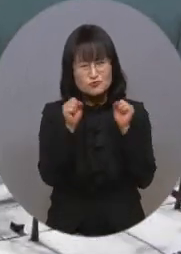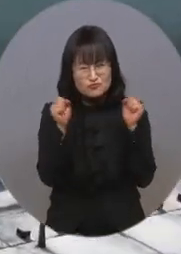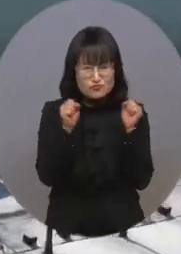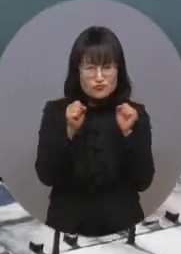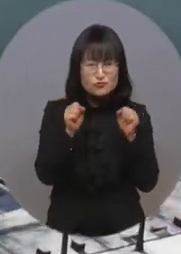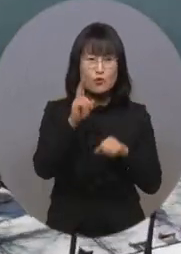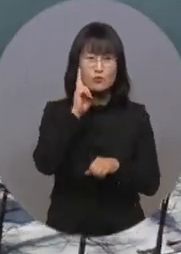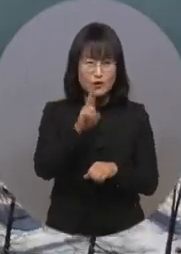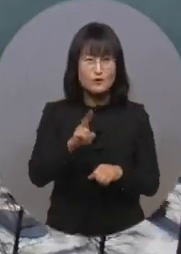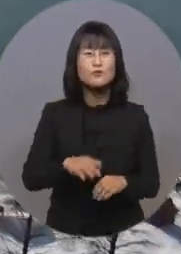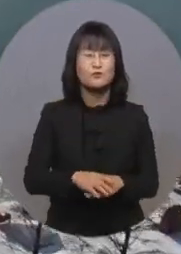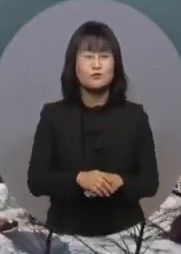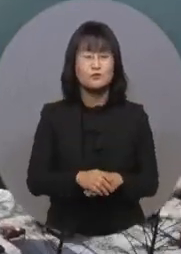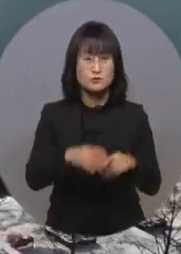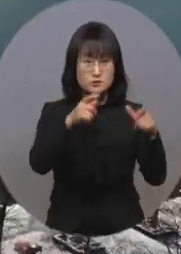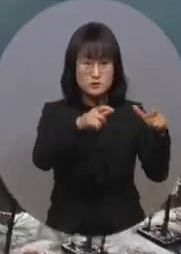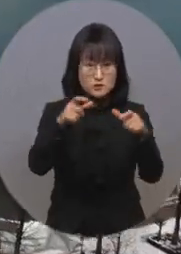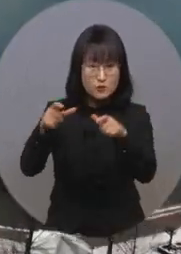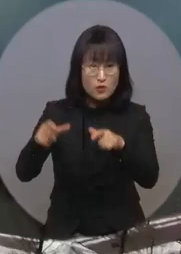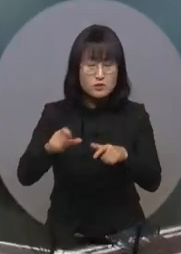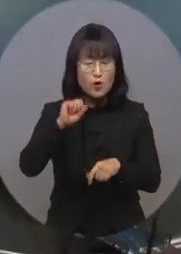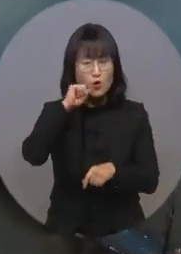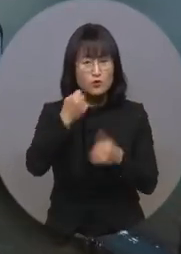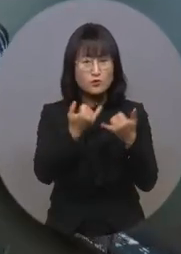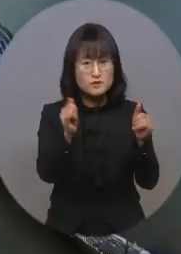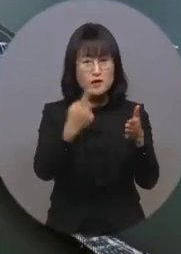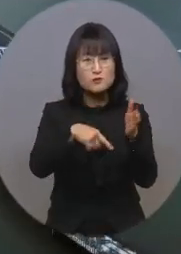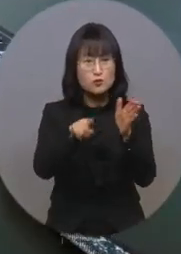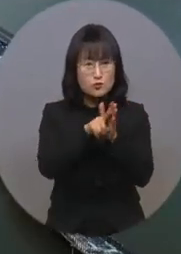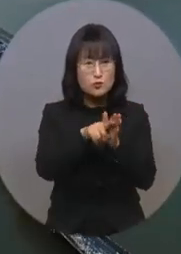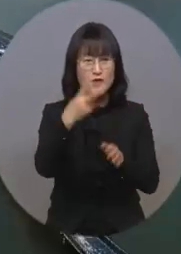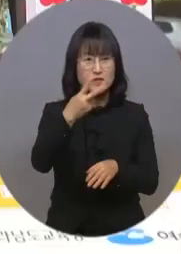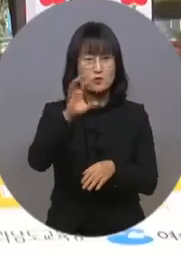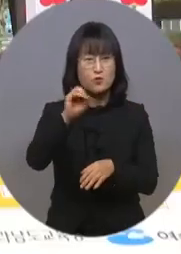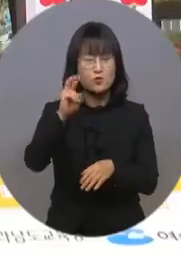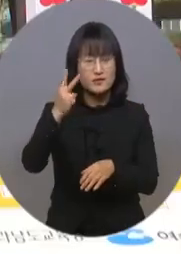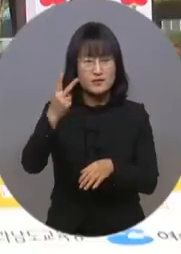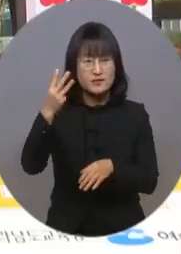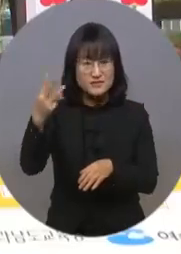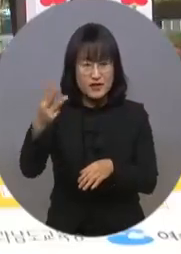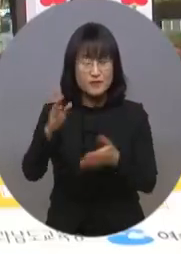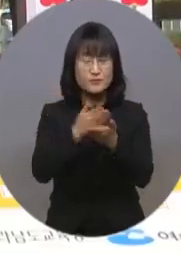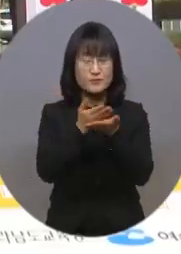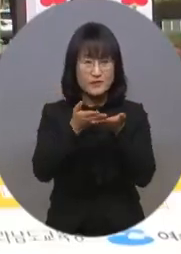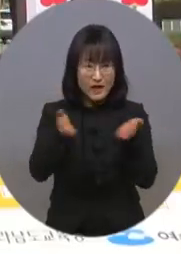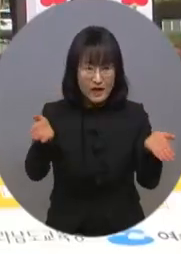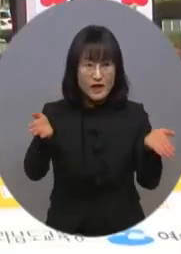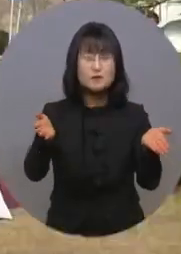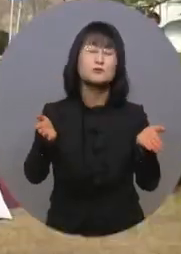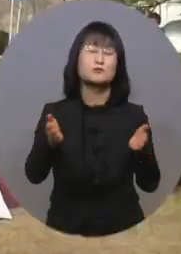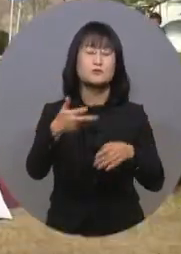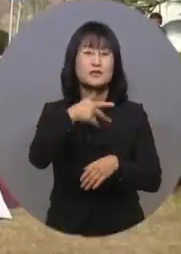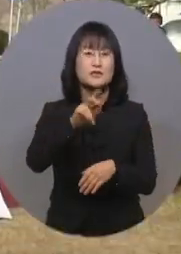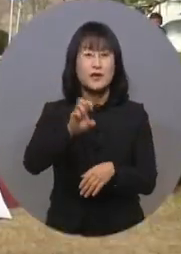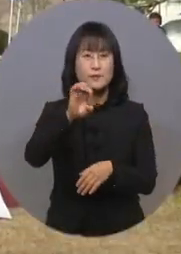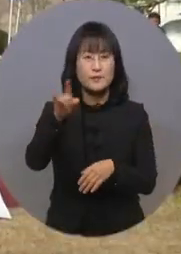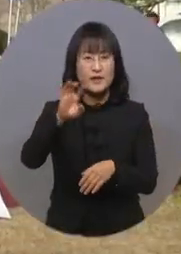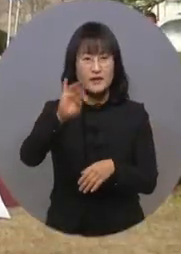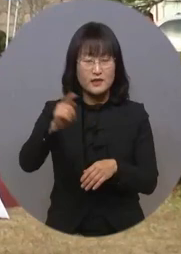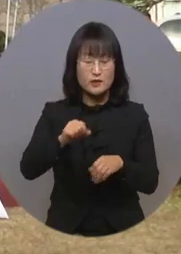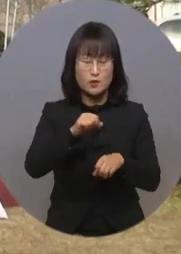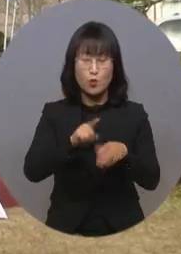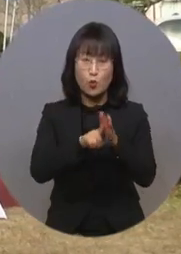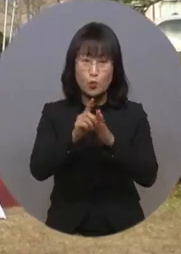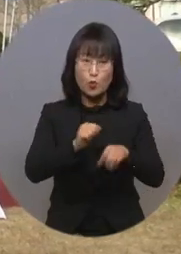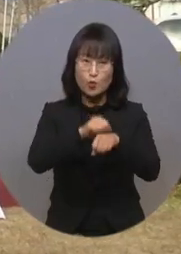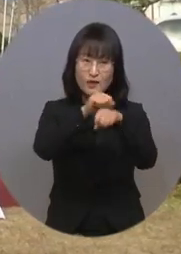예상되는 올 겨울 지역사회 소외계층을 위한 2023 나눔 캠페인과 전남 사랑의 온도탑 최종 온도가 몇 도를 달성할지